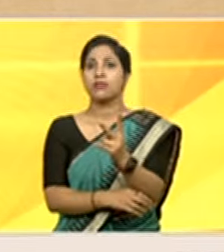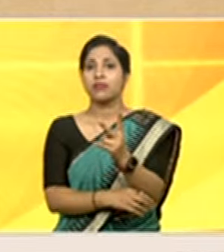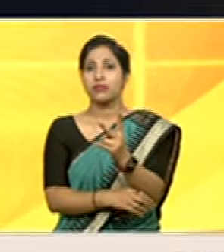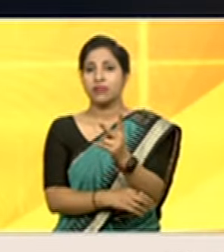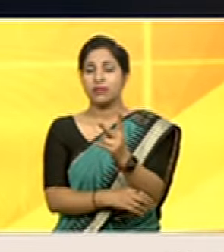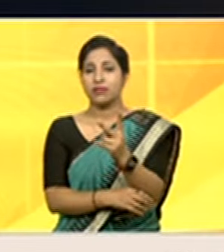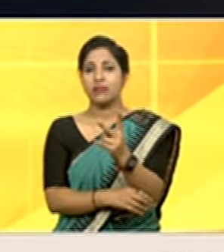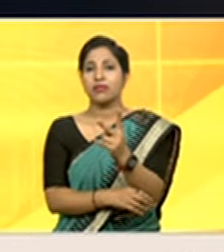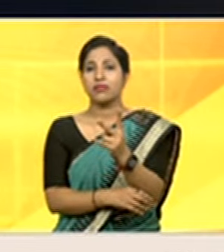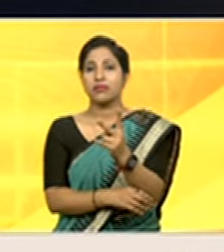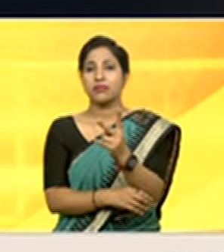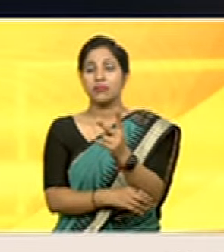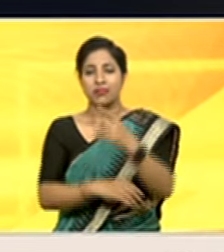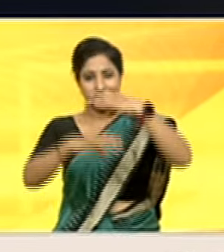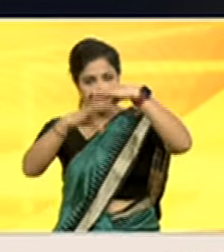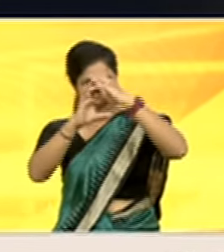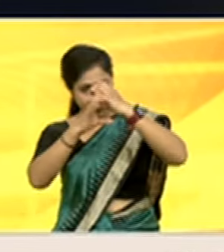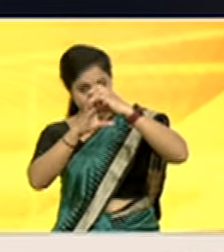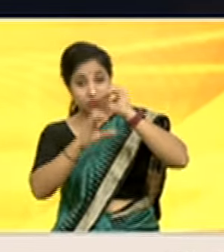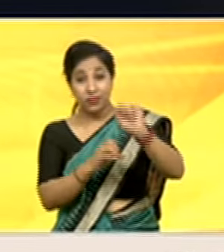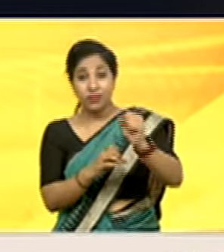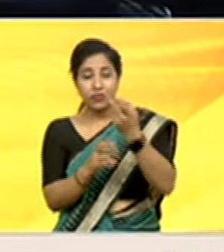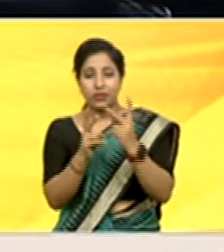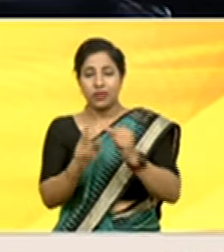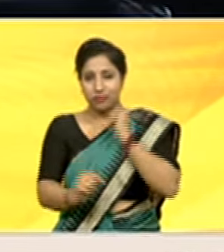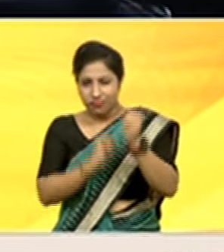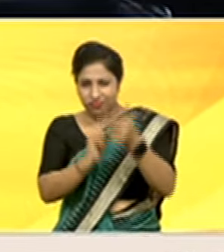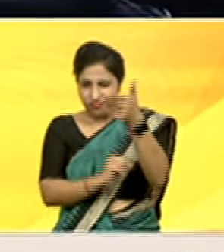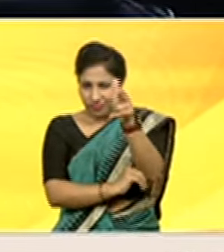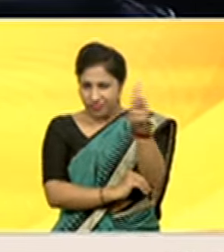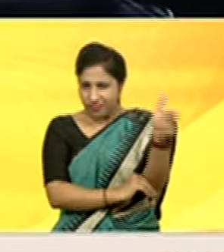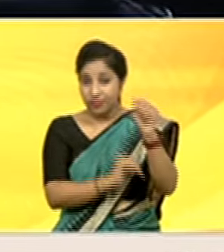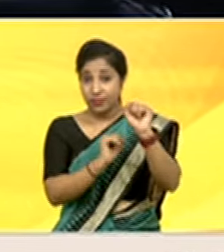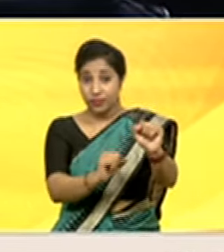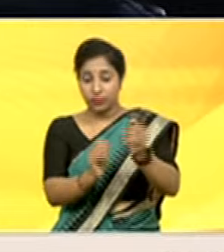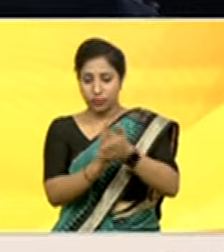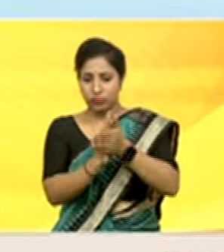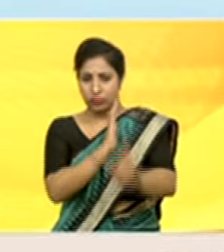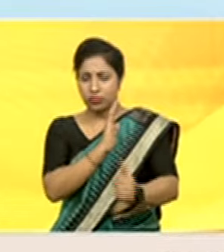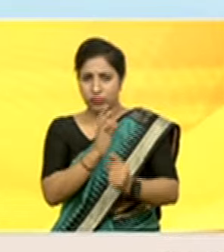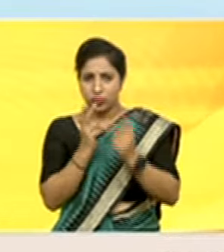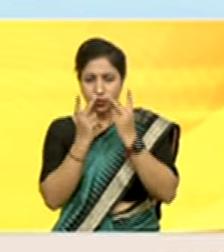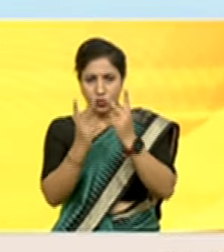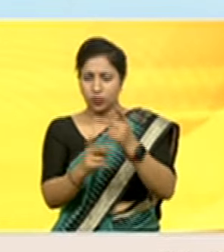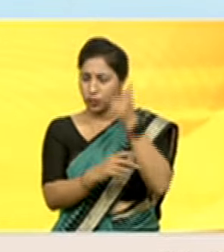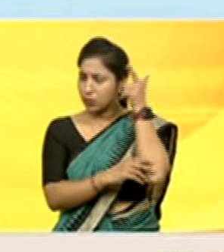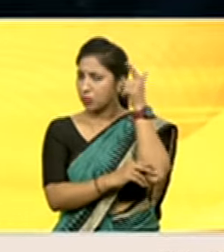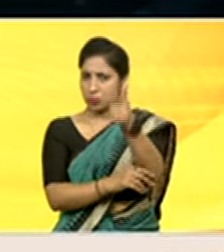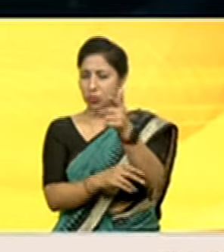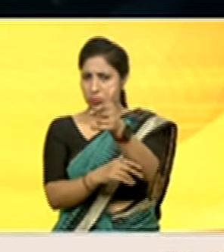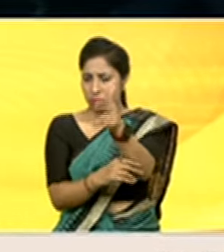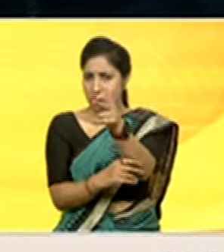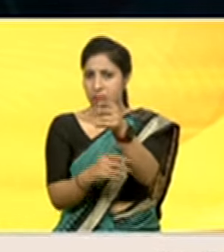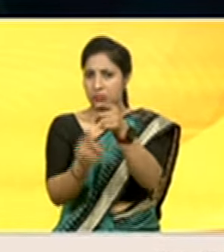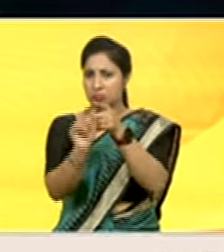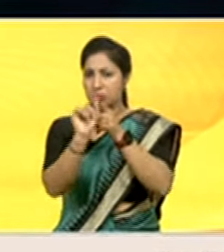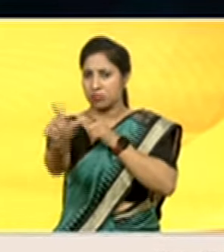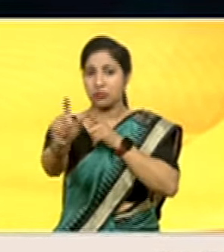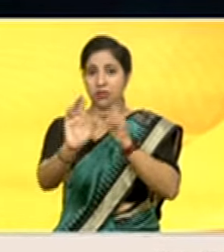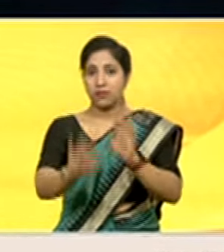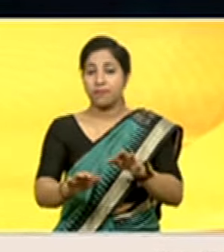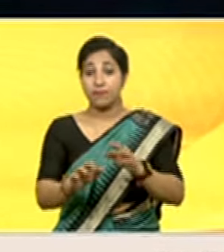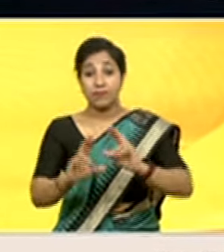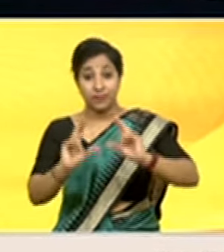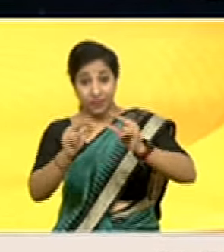शुटिंग में हमारे खिलाडियों की प्रतिवा निखर कर सामने आ रही है टेबल टेनिस